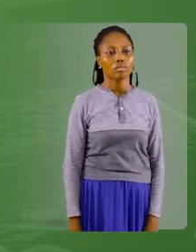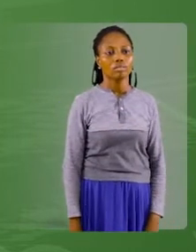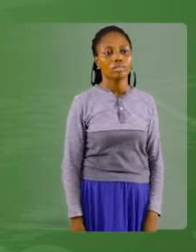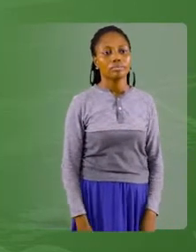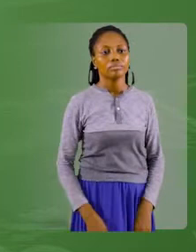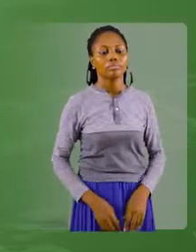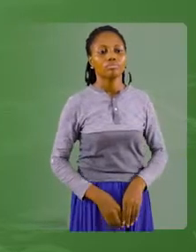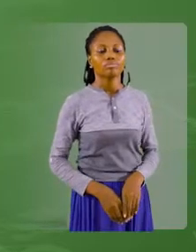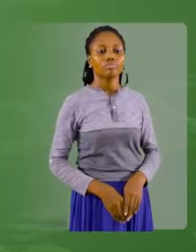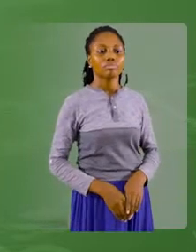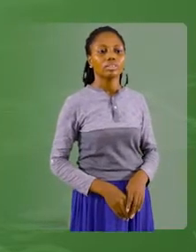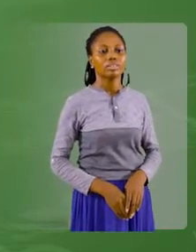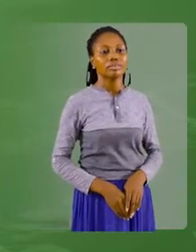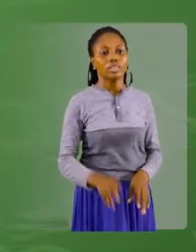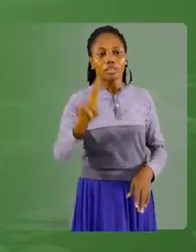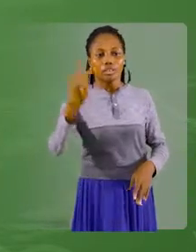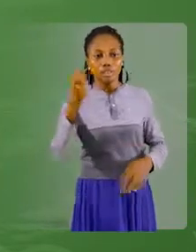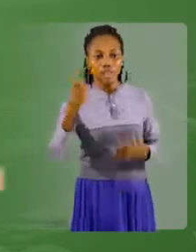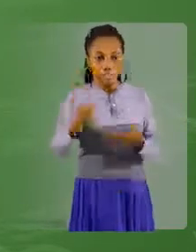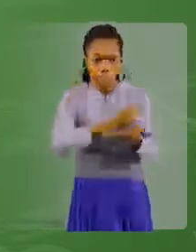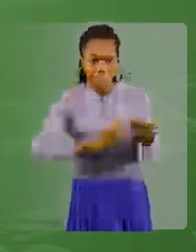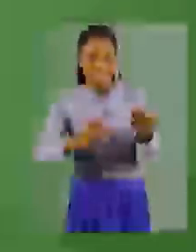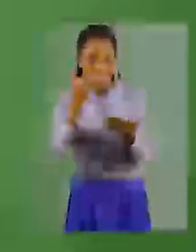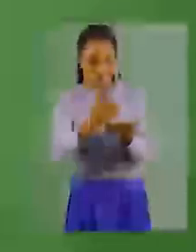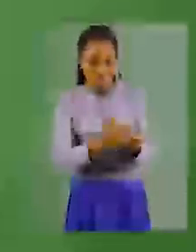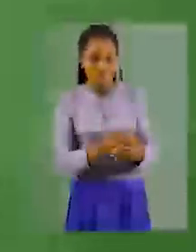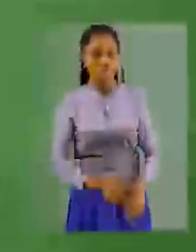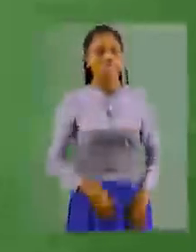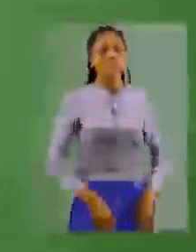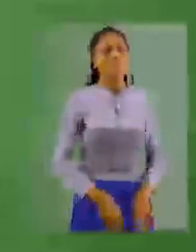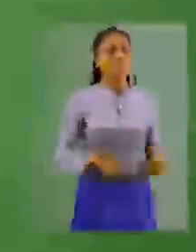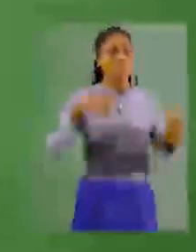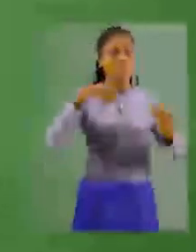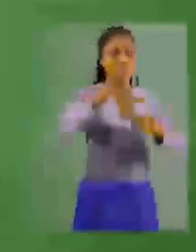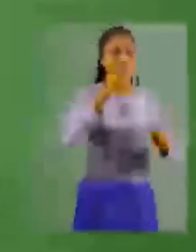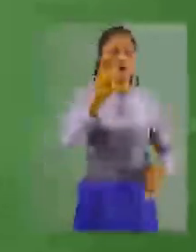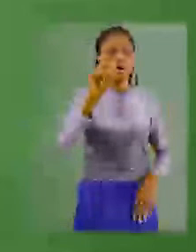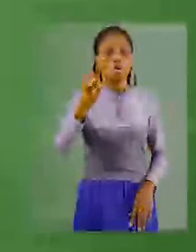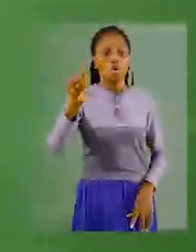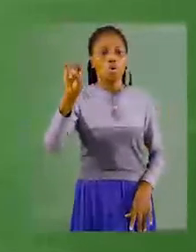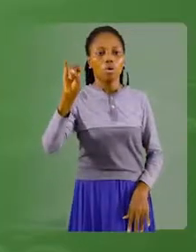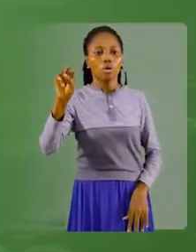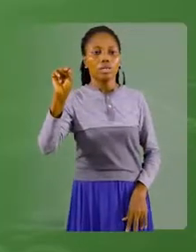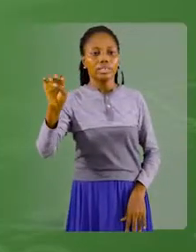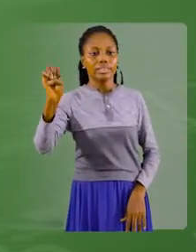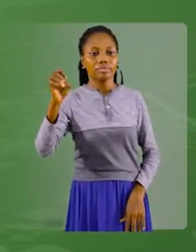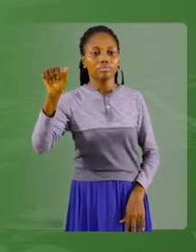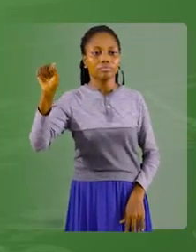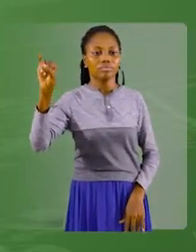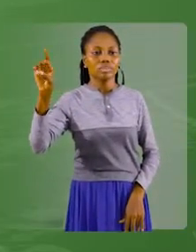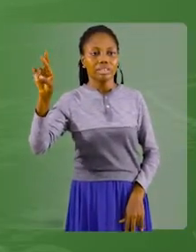La quatrième séance est intitulée Vecteurs collinéaires, vecteurs non nuls